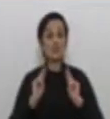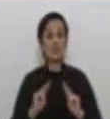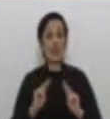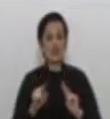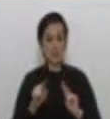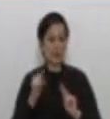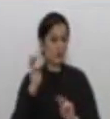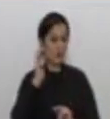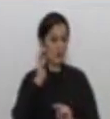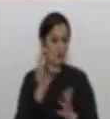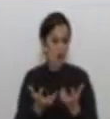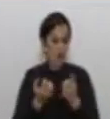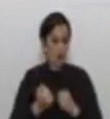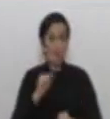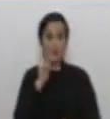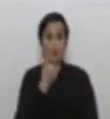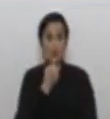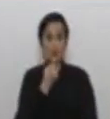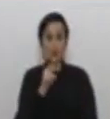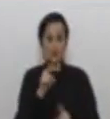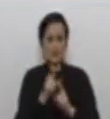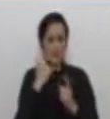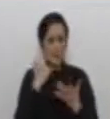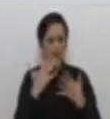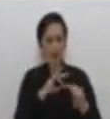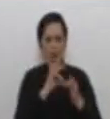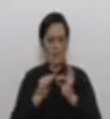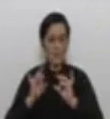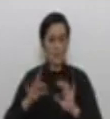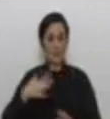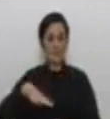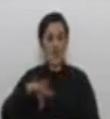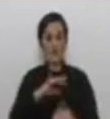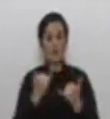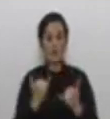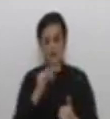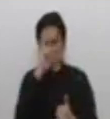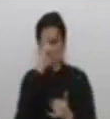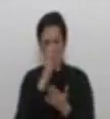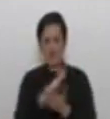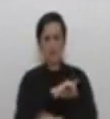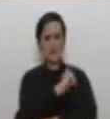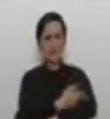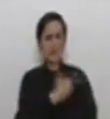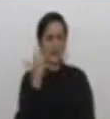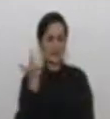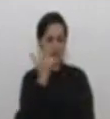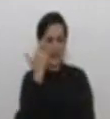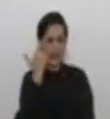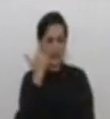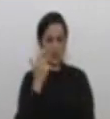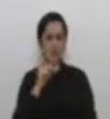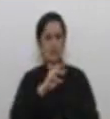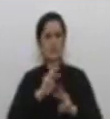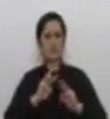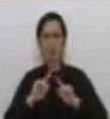უჭირთ, იმასაც იმათ ასევე მკაფიოდ განუმარტავ, რომ საქართველო დღეს შემდგარი სახელმწიფოა, ძლიერი დემოკრატიული ინსტიტუტებით და